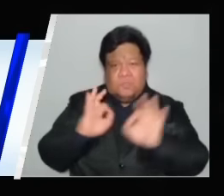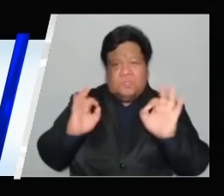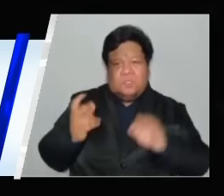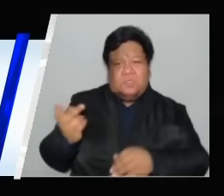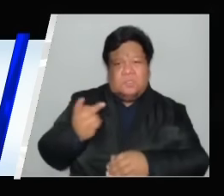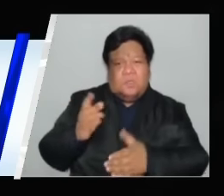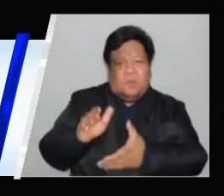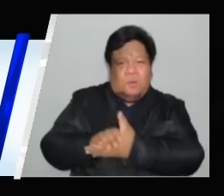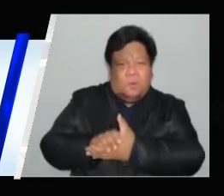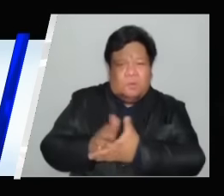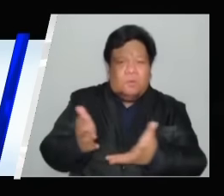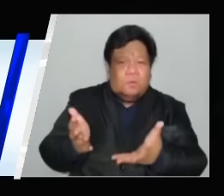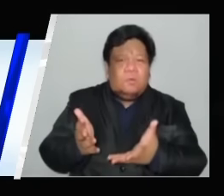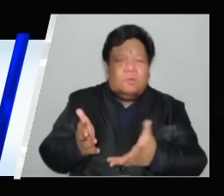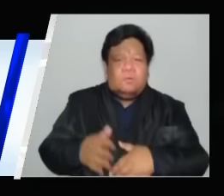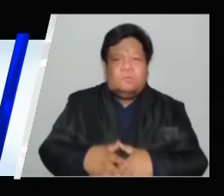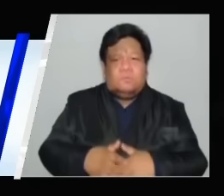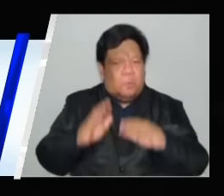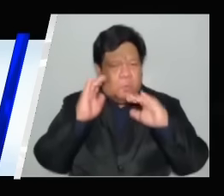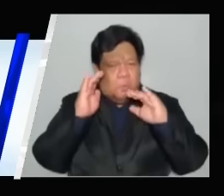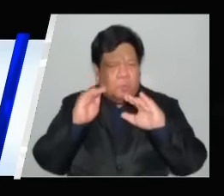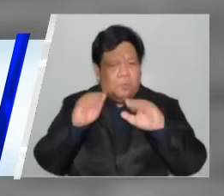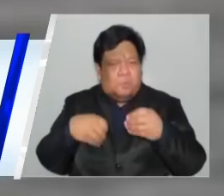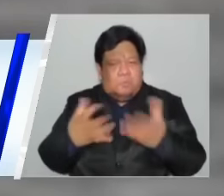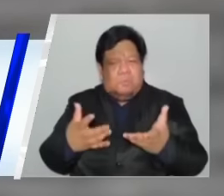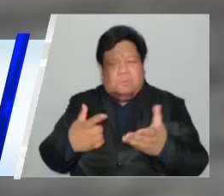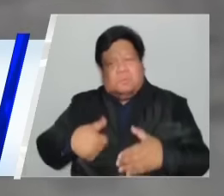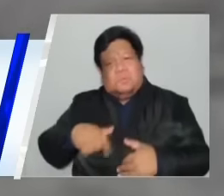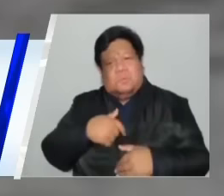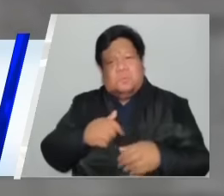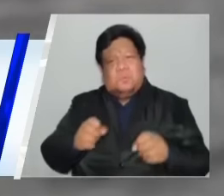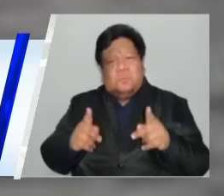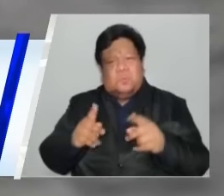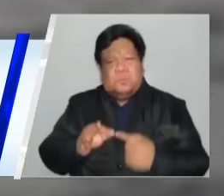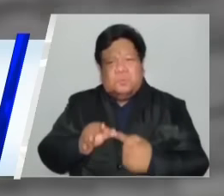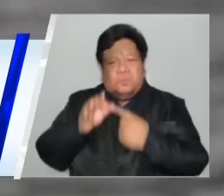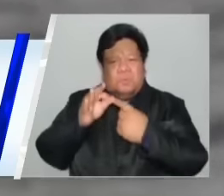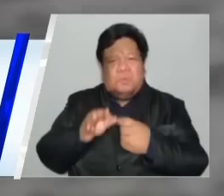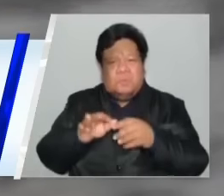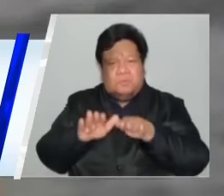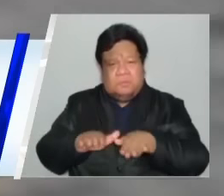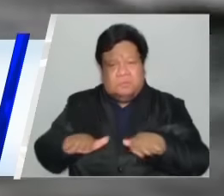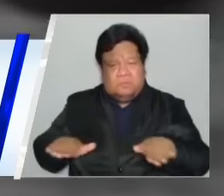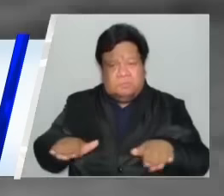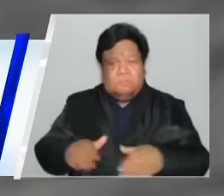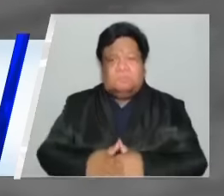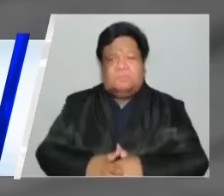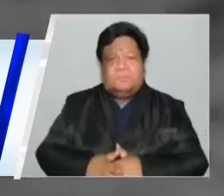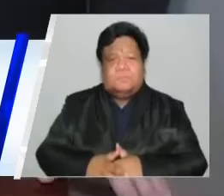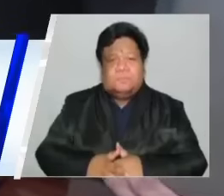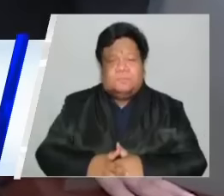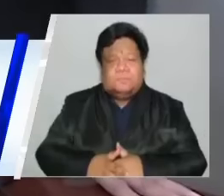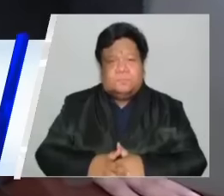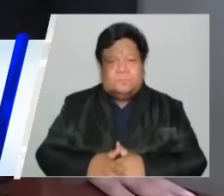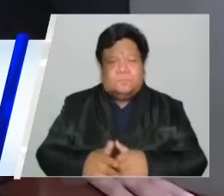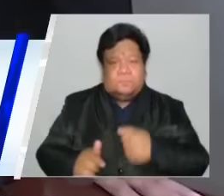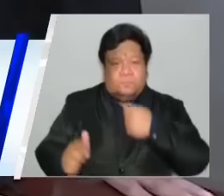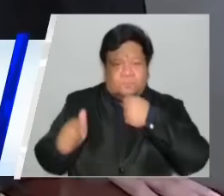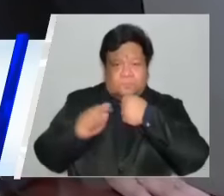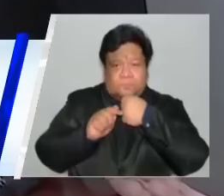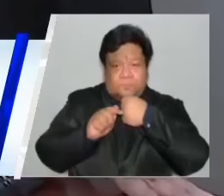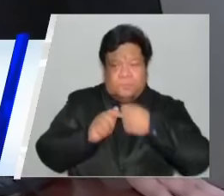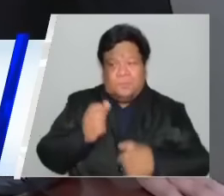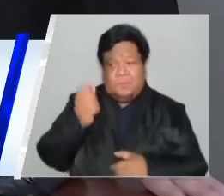ng chance, lalo na po yung may mga anak. Mga batang maiiwan ng magulang nilang POGO worker. Ayon sa